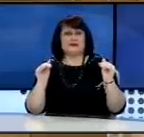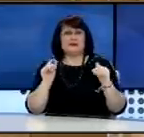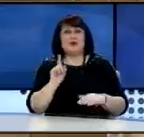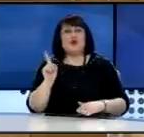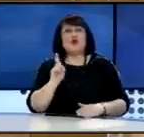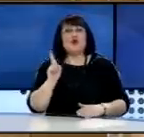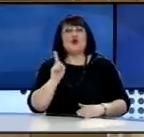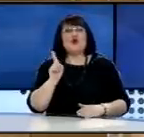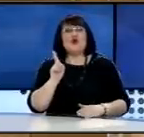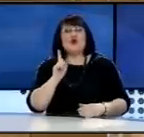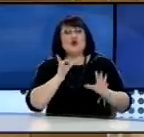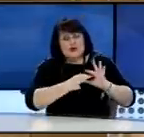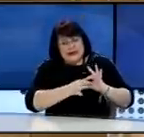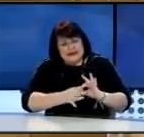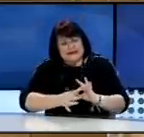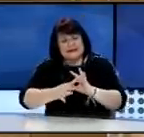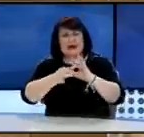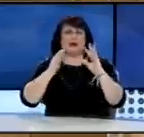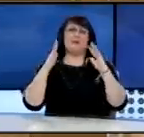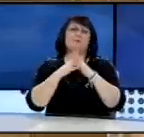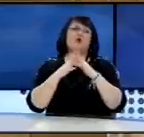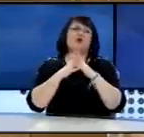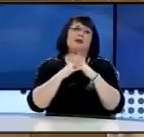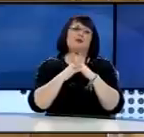ένα εργαλείο για τη συνέχιση του πολέμου με άλλα μέσα.